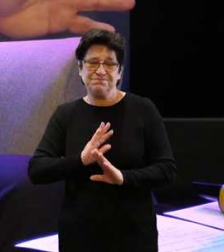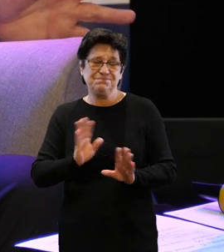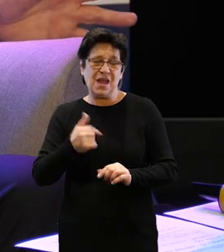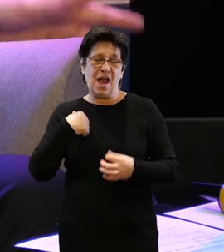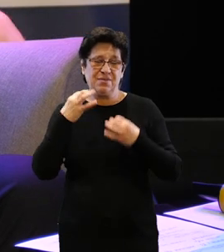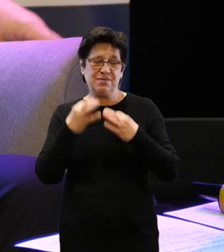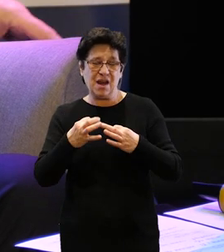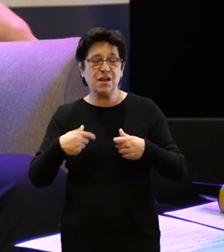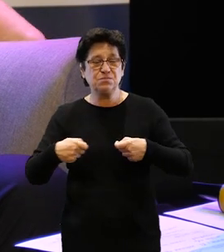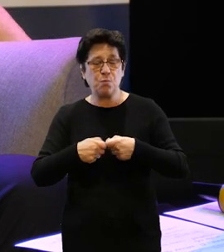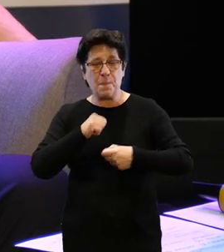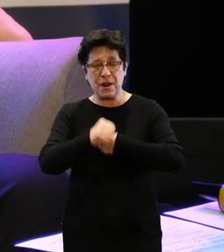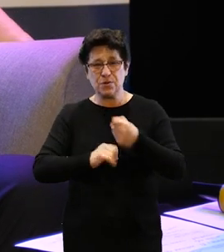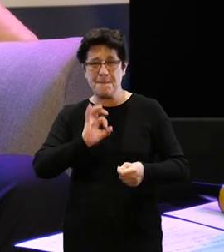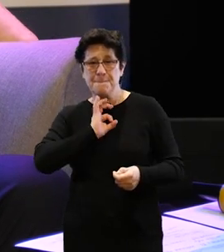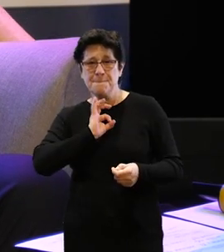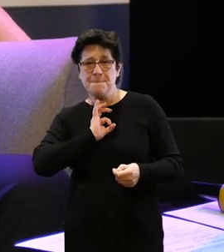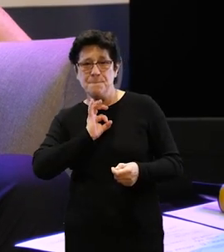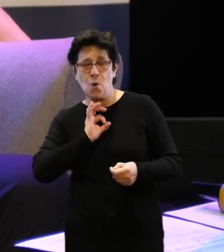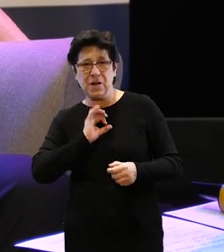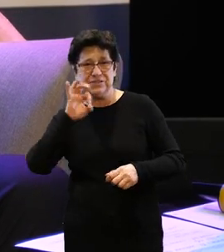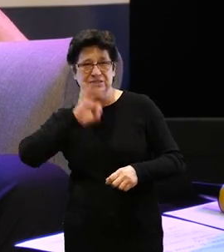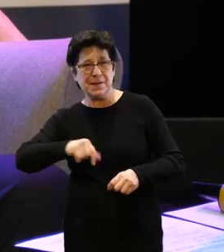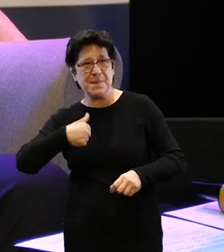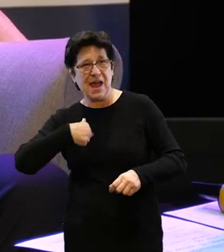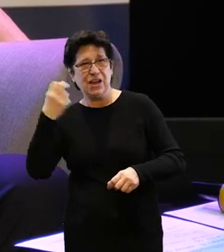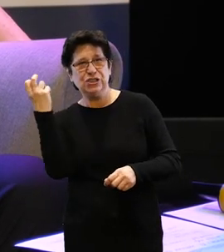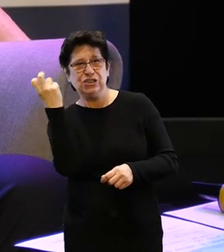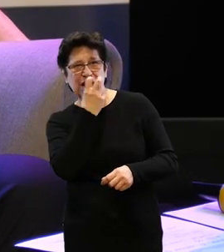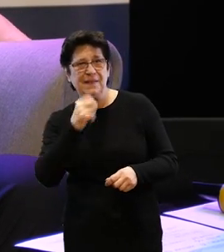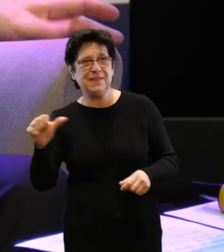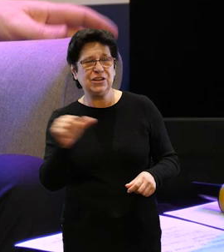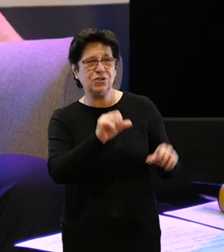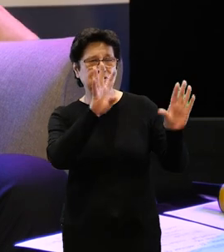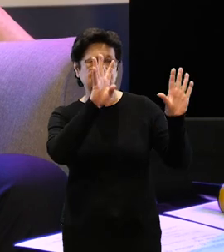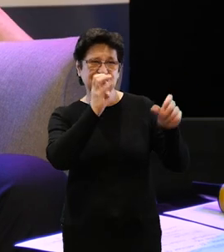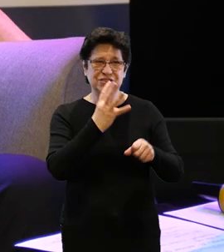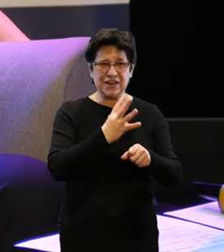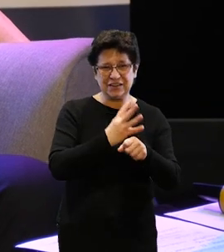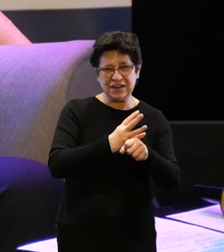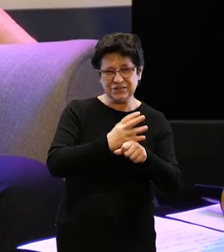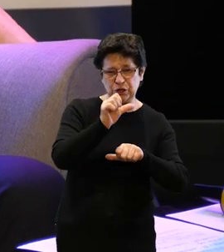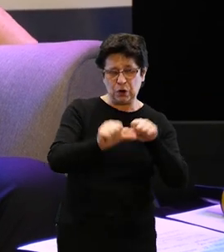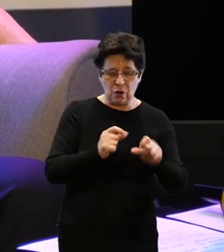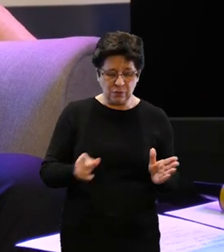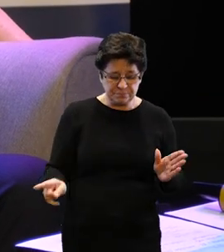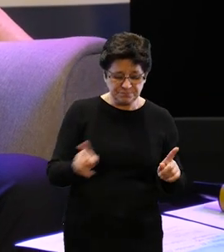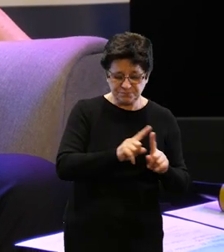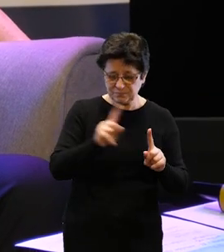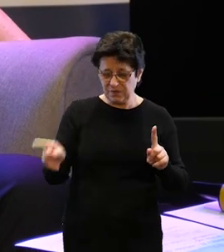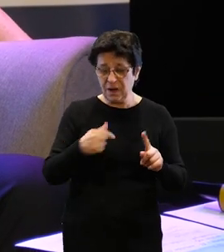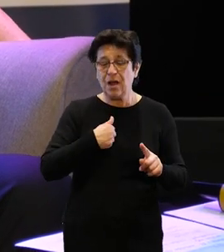powiedziałem że mnie interesują rzeczy do 1945 a tymi młodszymi to ty się zajmuj Przynajmniej ja nie mam